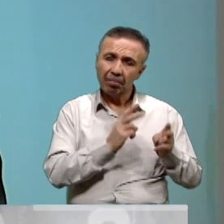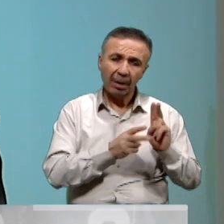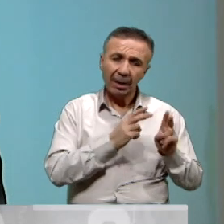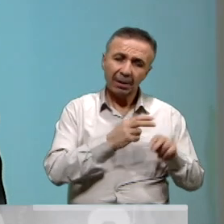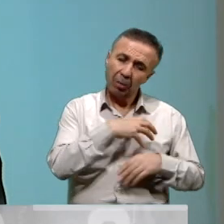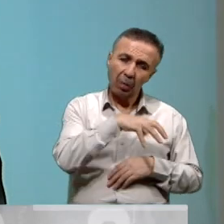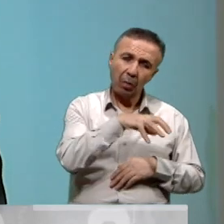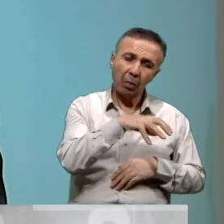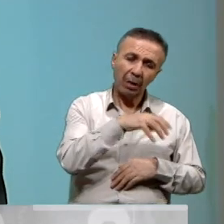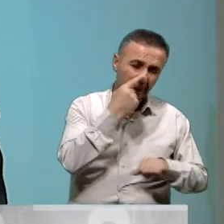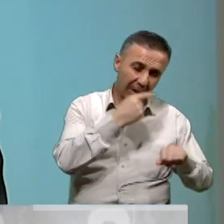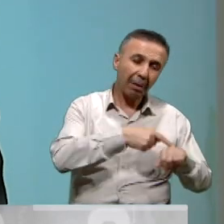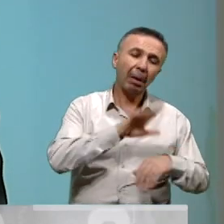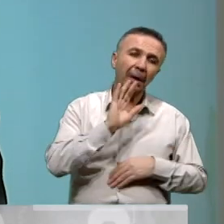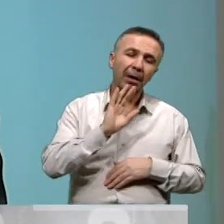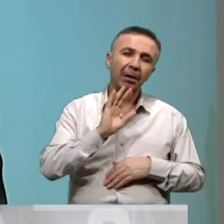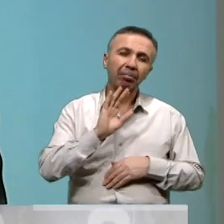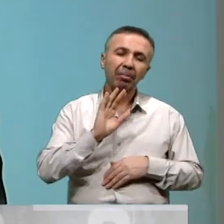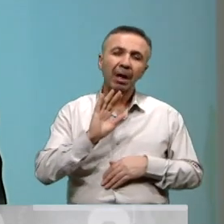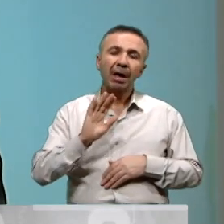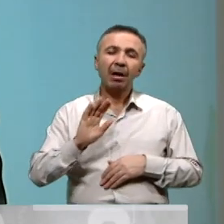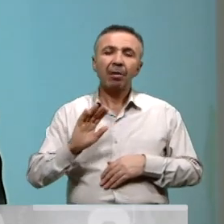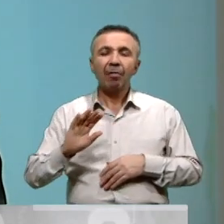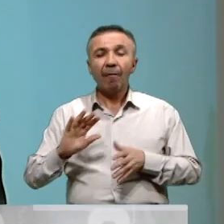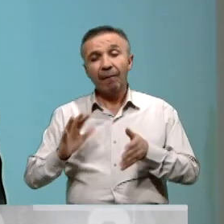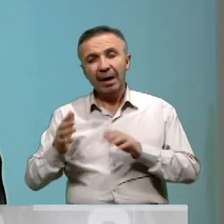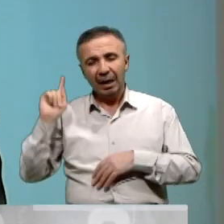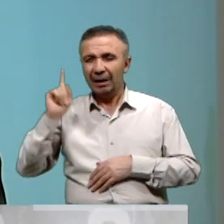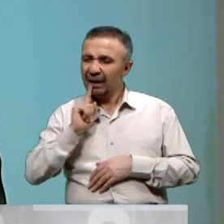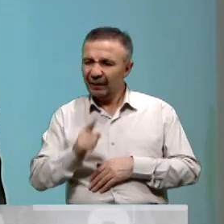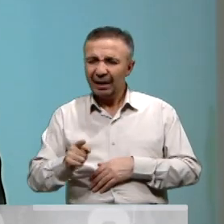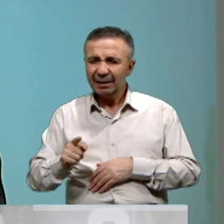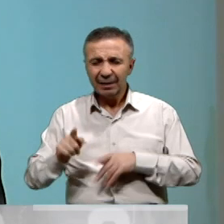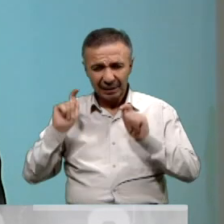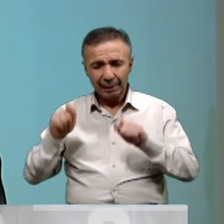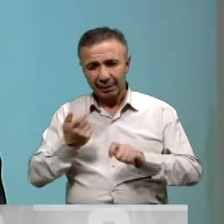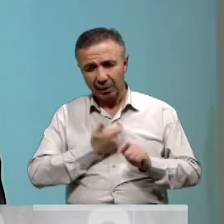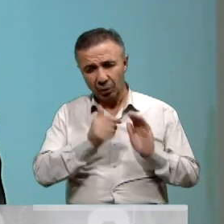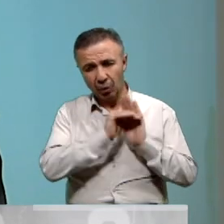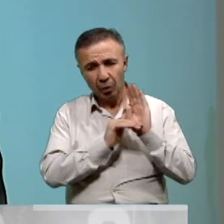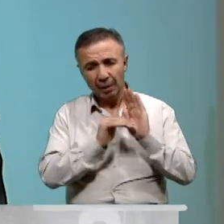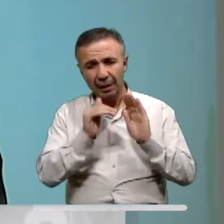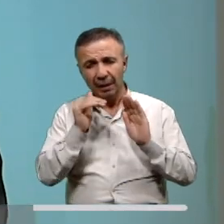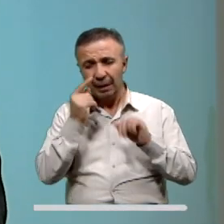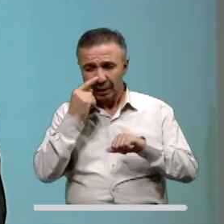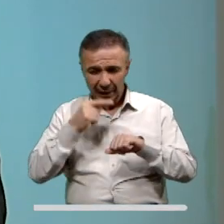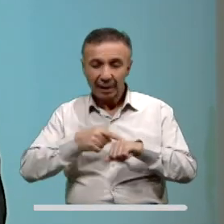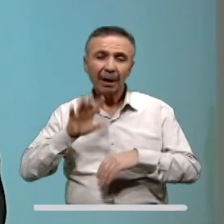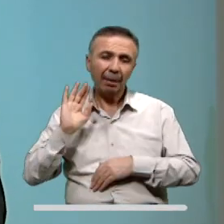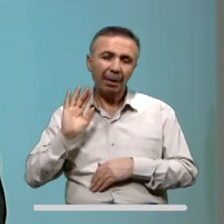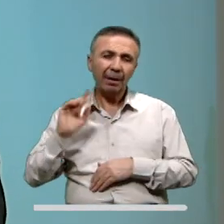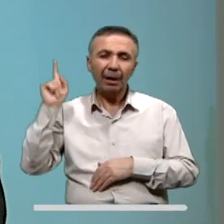etmemek Allah'ın farz kılmış olduğu hükümleri reddetmek inkar etmek Allah'ın